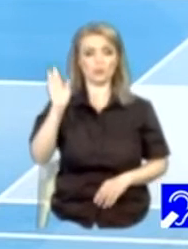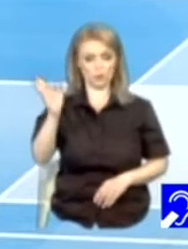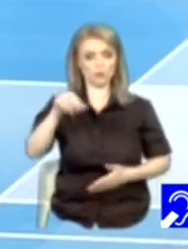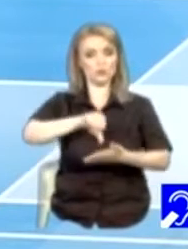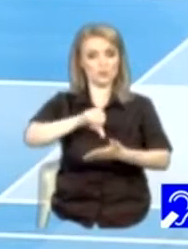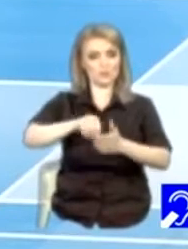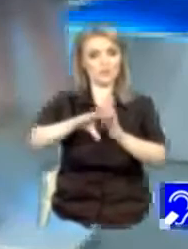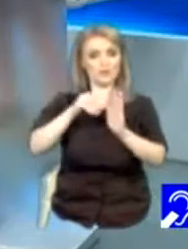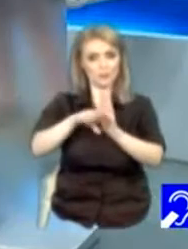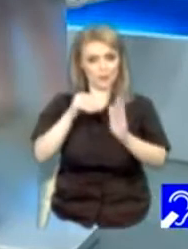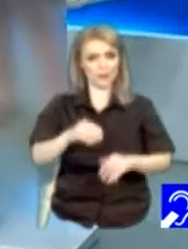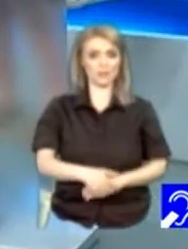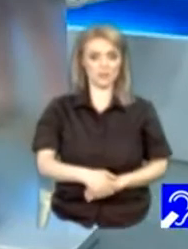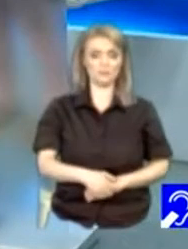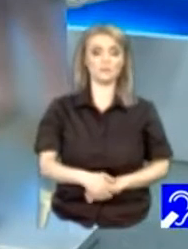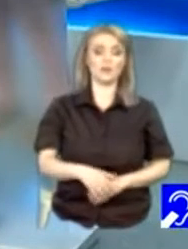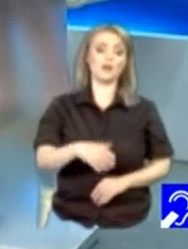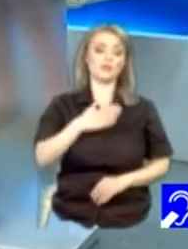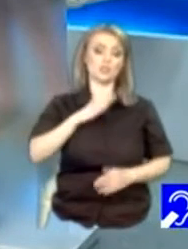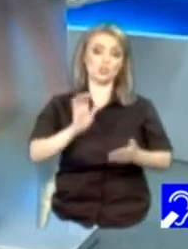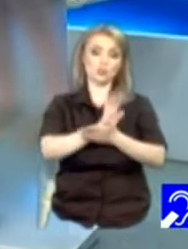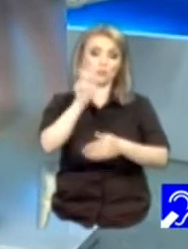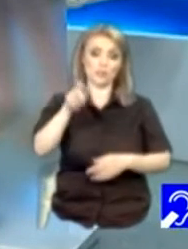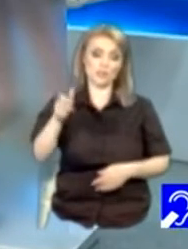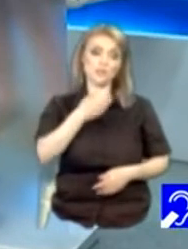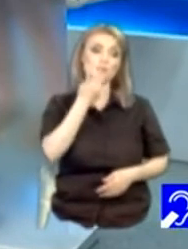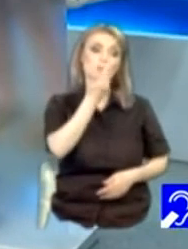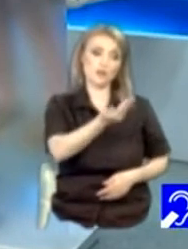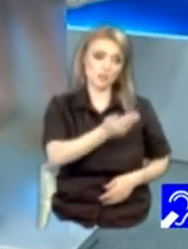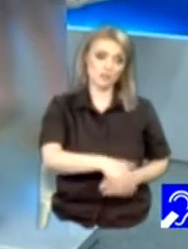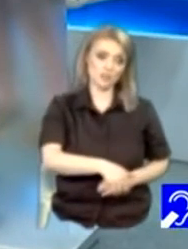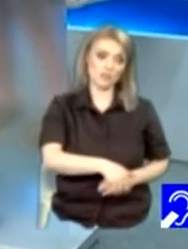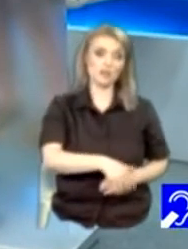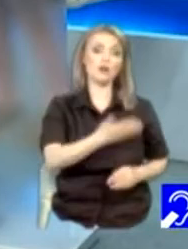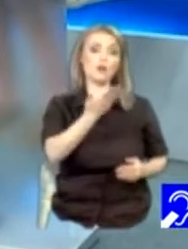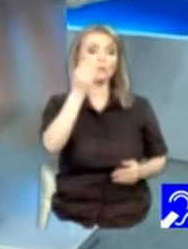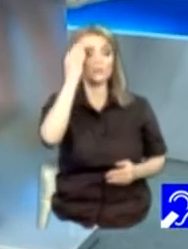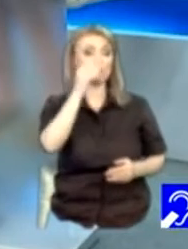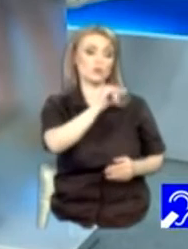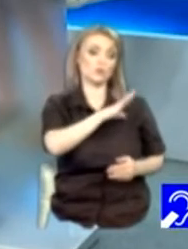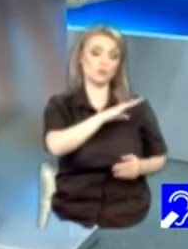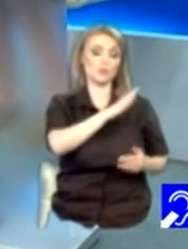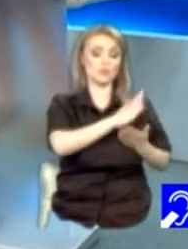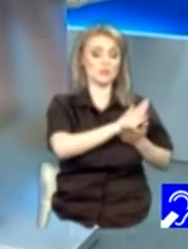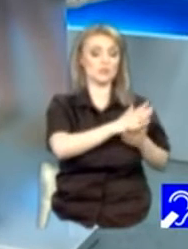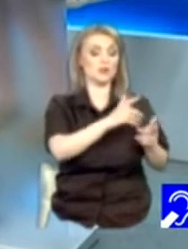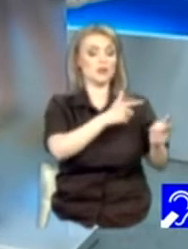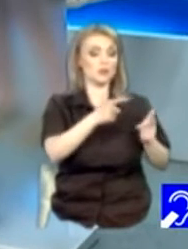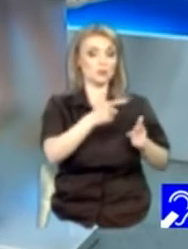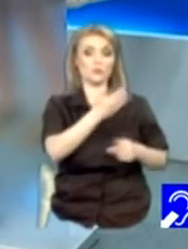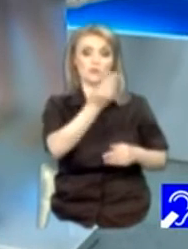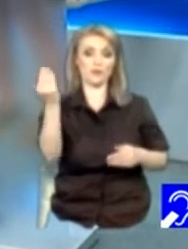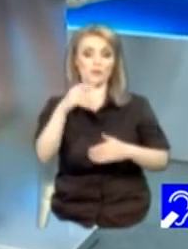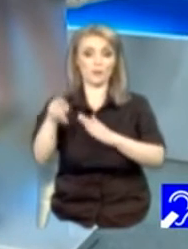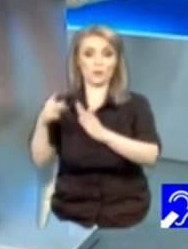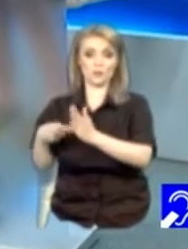care, întrebați de colegii mei de la știri, au vrut să vă pună câteva întrebări sau să vă povestească despre